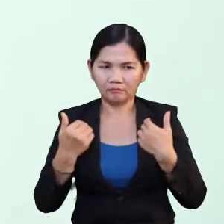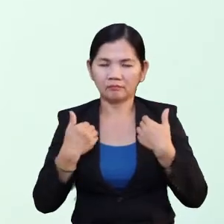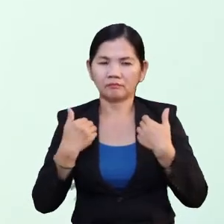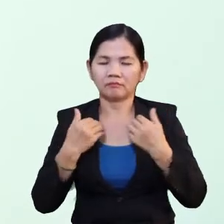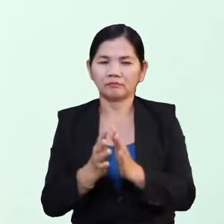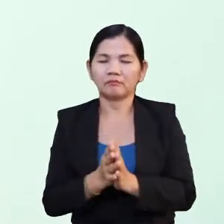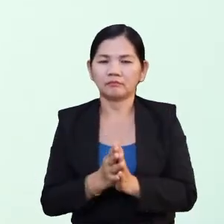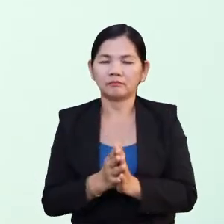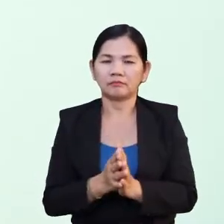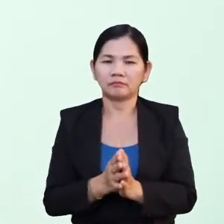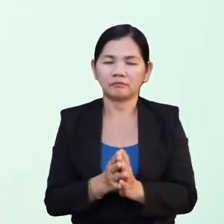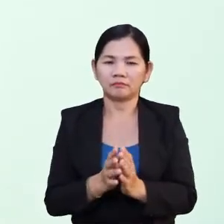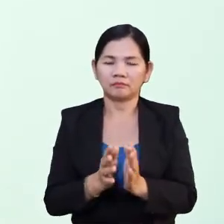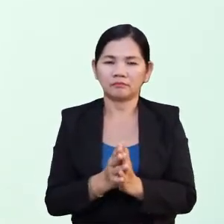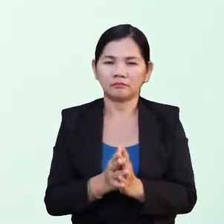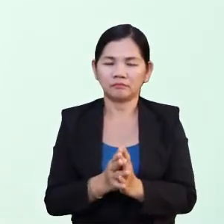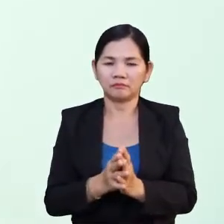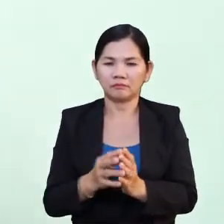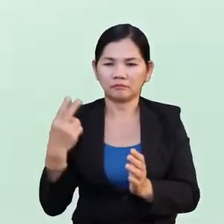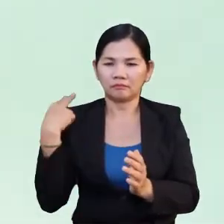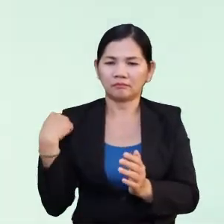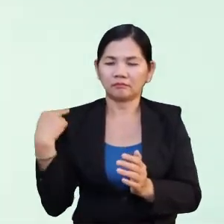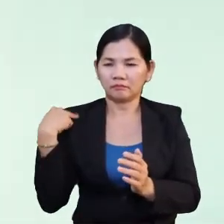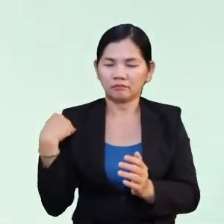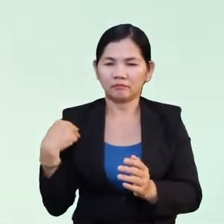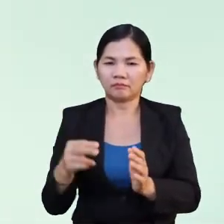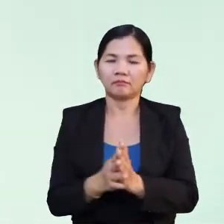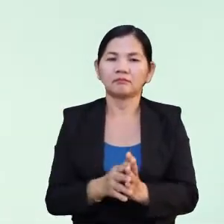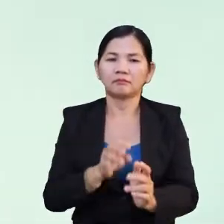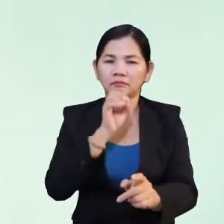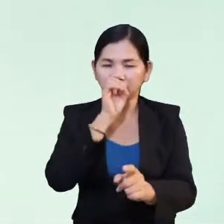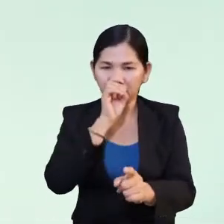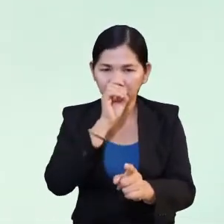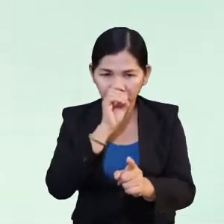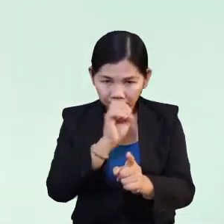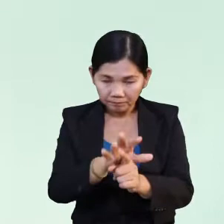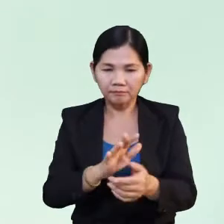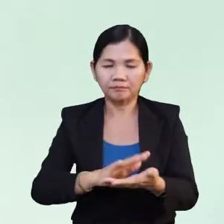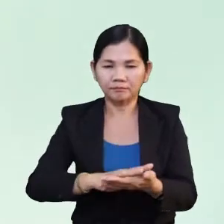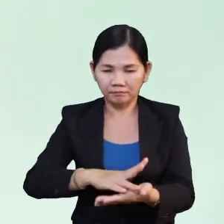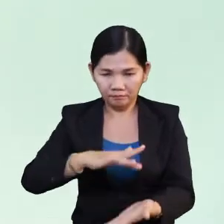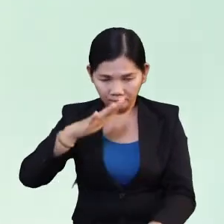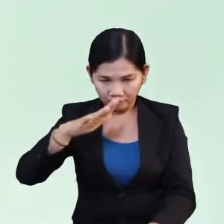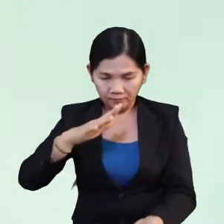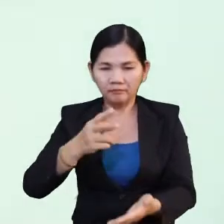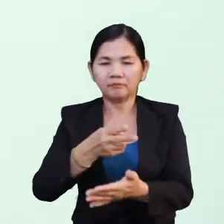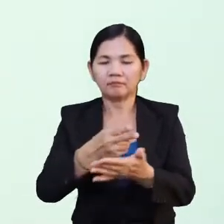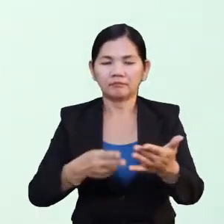ឃើញភ្លើងនេះកូនឃើញភ្លើងពណ៌លឿងហ្នឹងយើងប្រាប់ថាយ៉ាងម៉េចដែរ